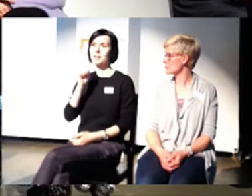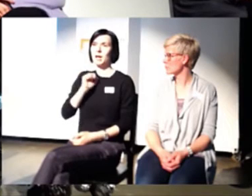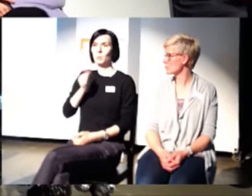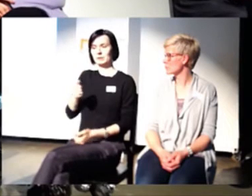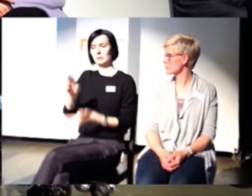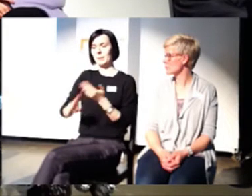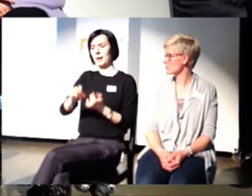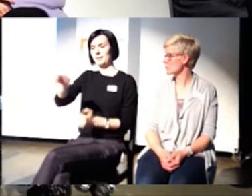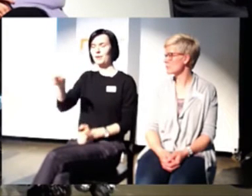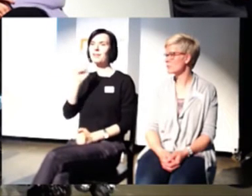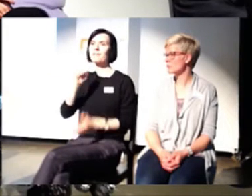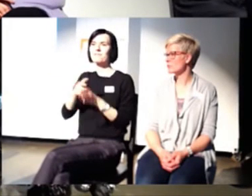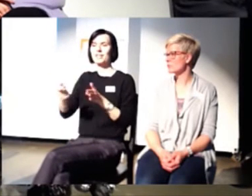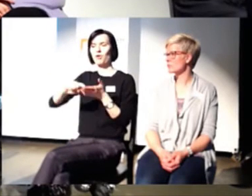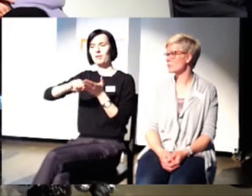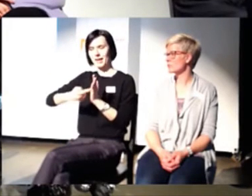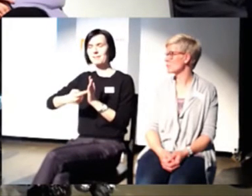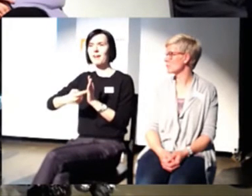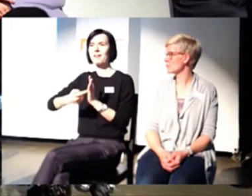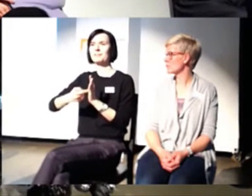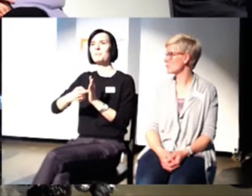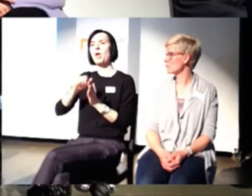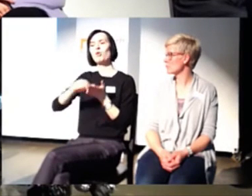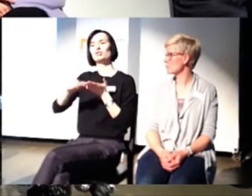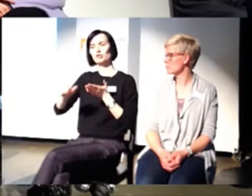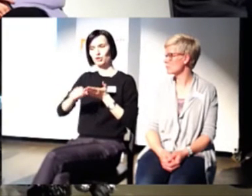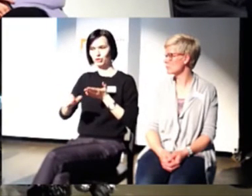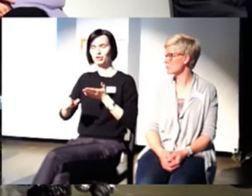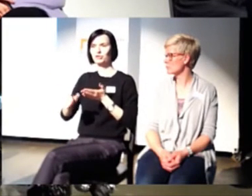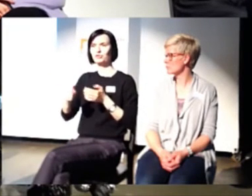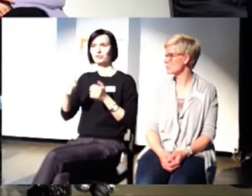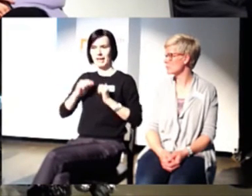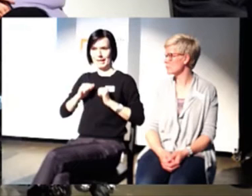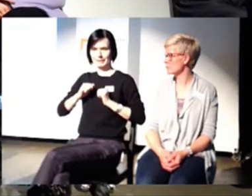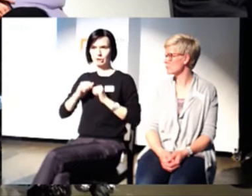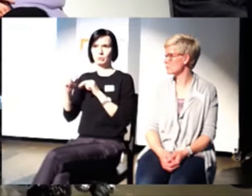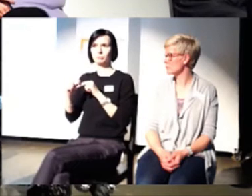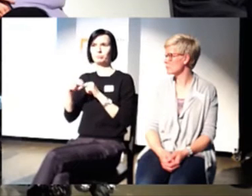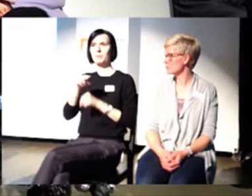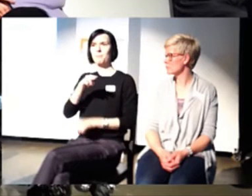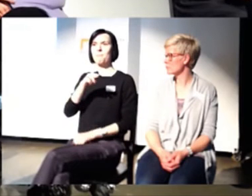ostosreisu Mynämäen, missä voi hoitaa ne ruoka ja